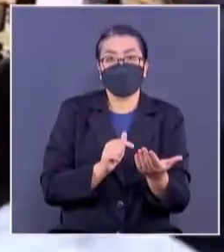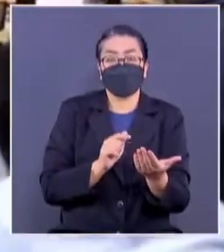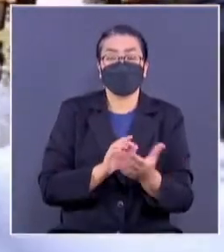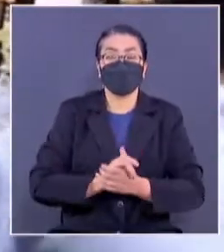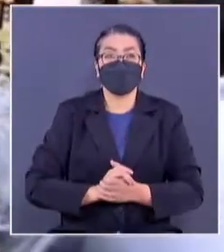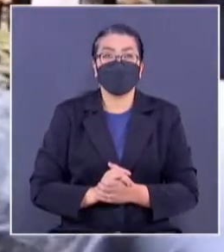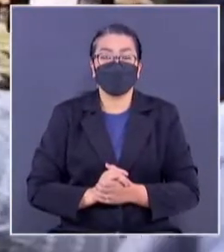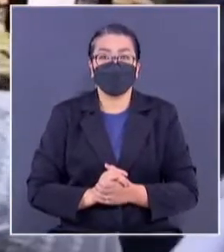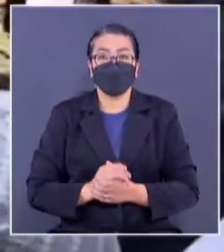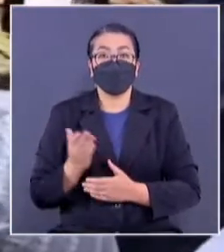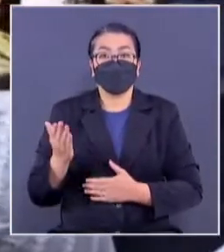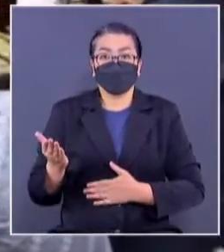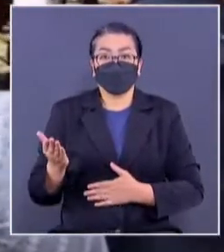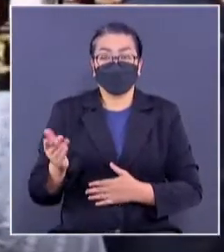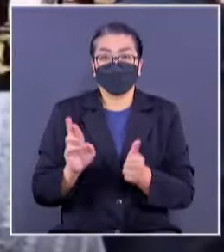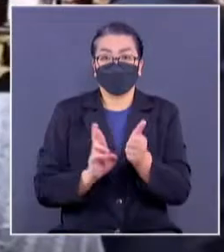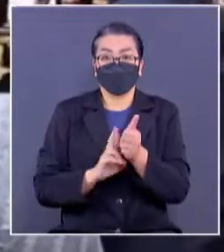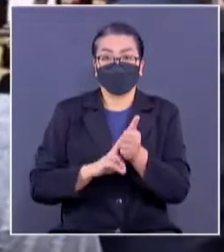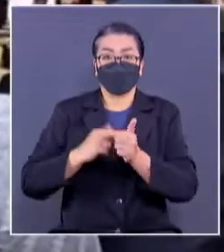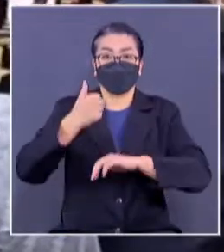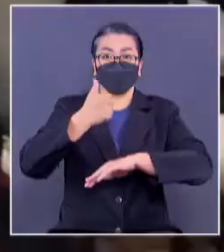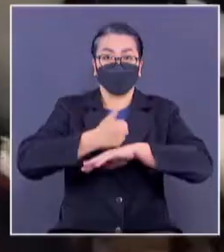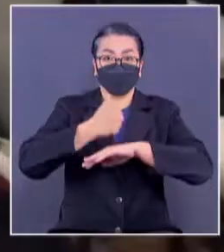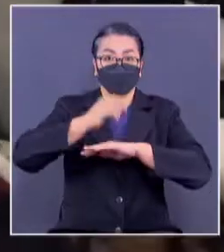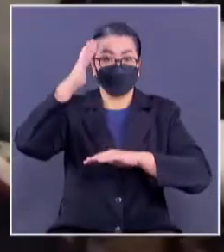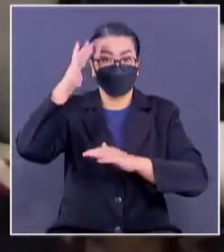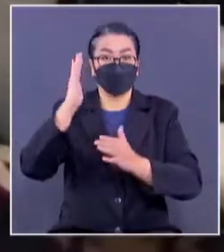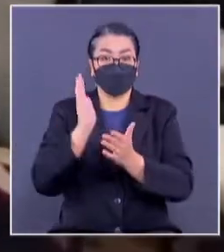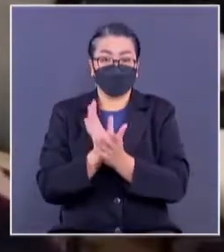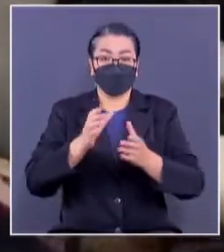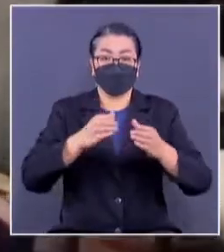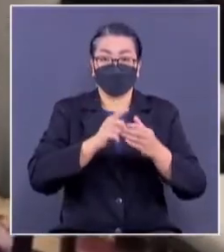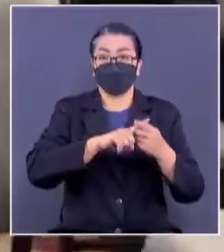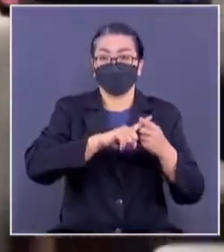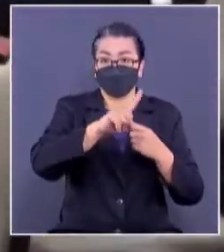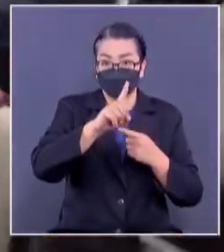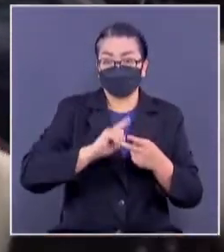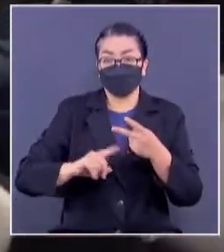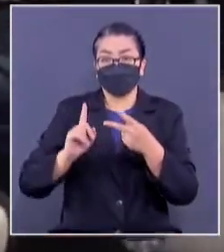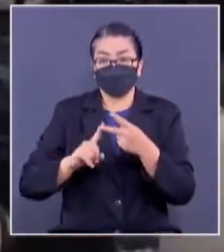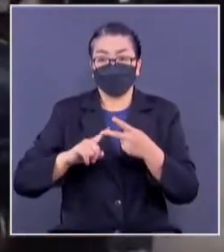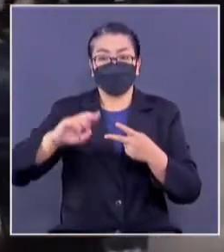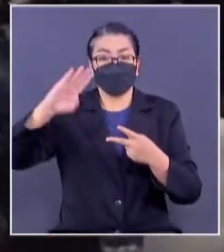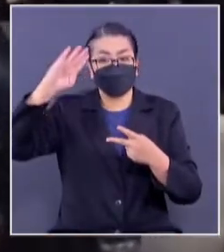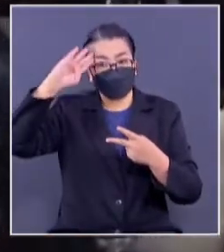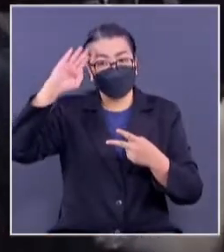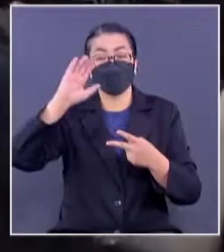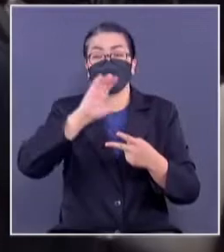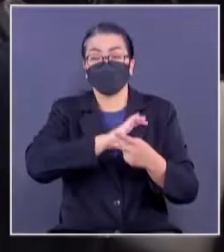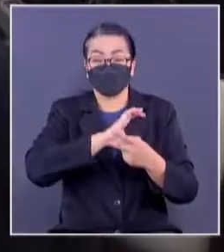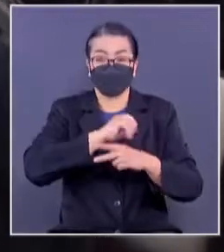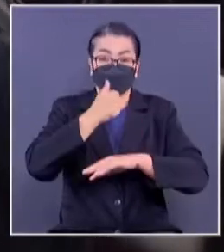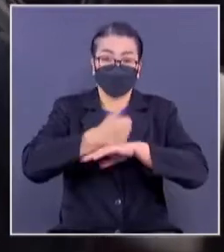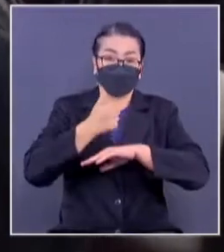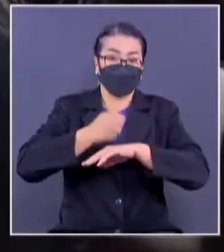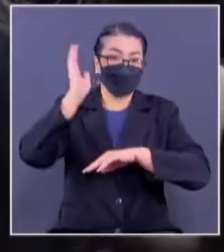พลตำรวจตรีอุดรยอมเจริญรองผู้บัญชาการตำรวจภูธรภาคหนึ่งพร้อมด้วยพลตำรวจตรียิ่งยศเทพจำนงโฆษกสำนักง